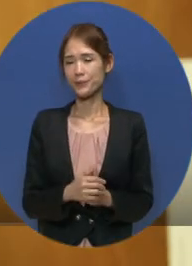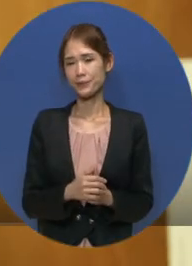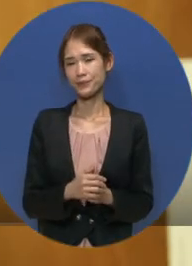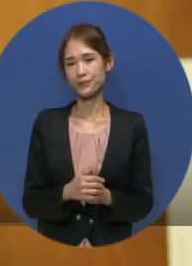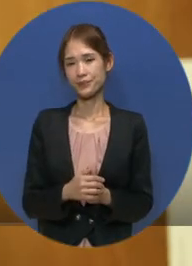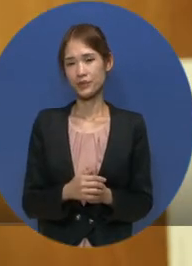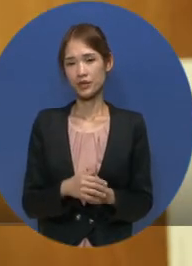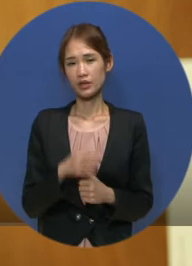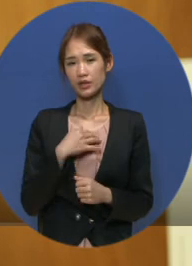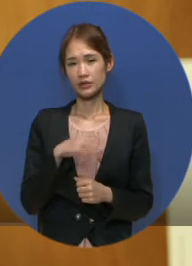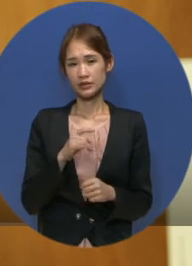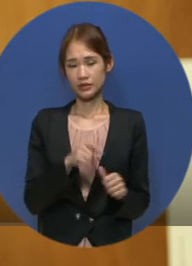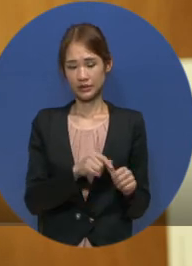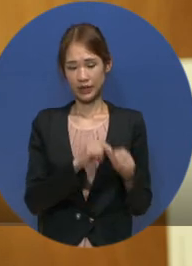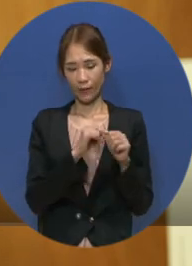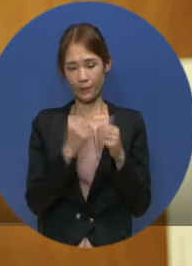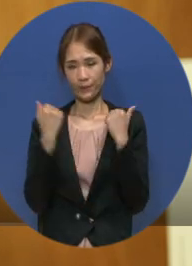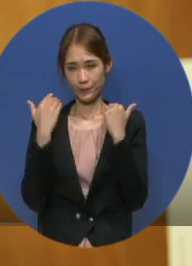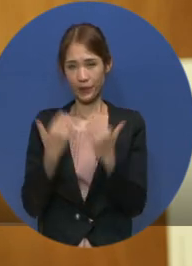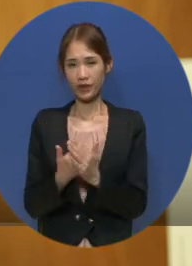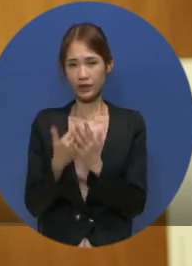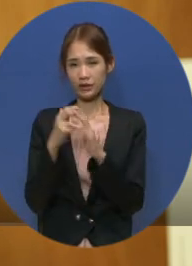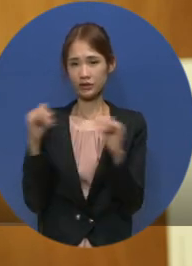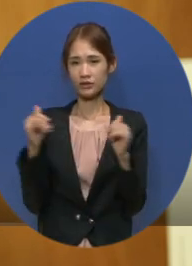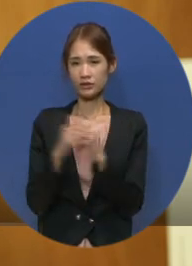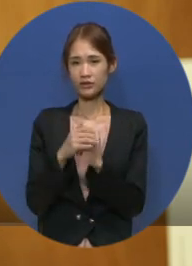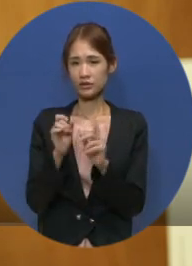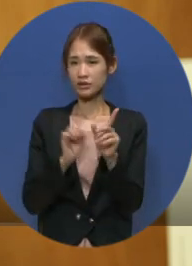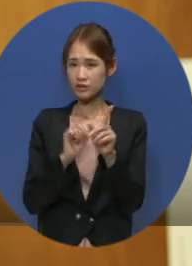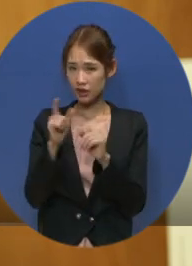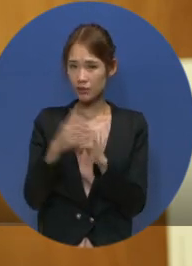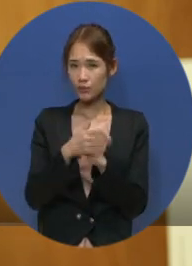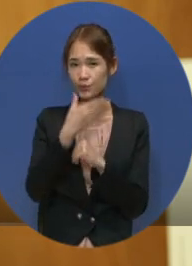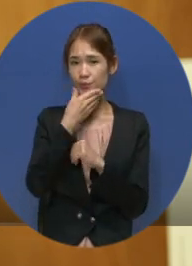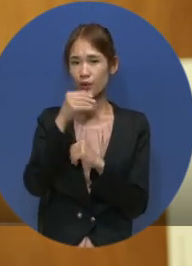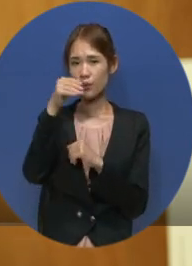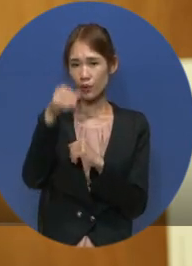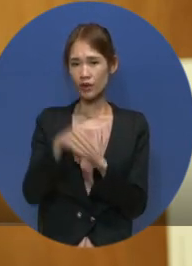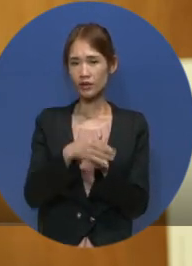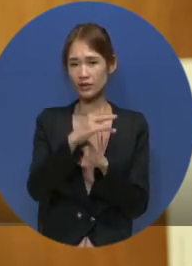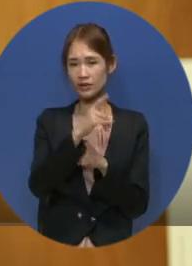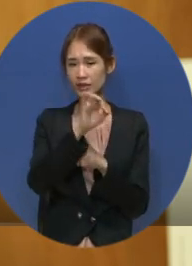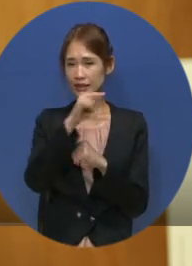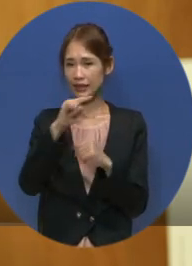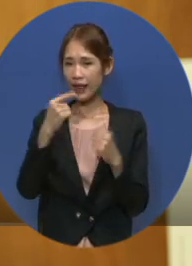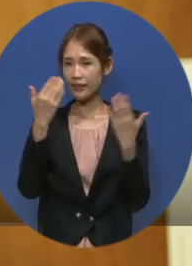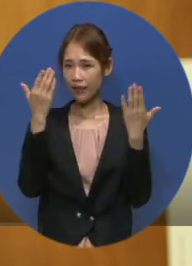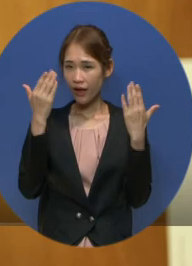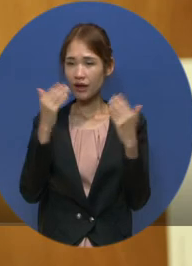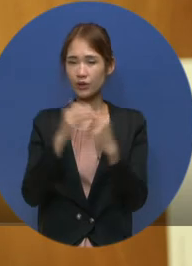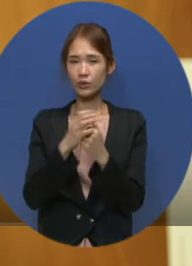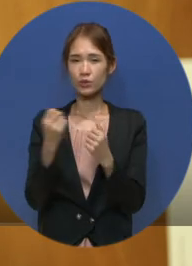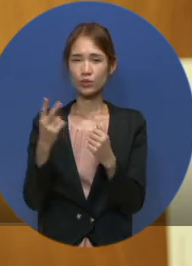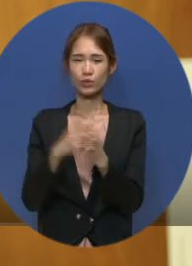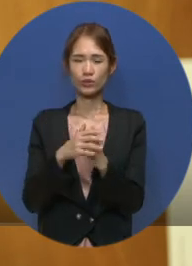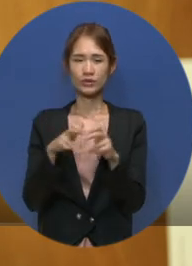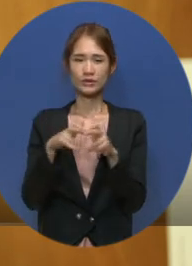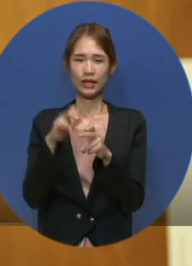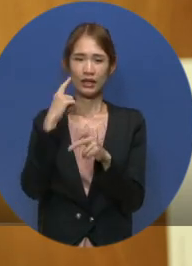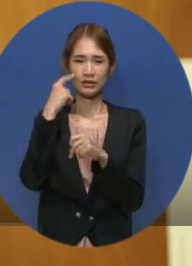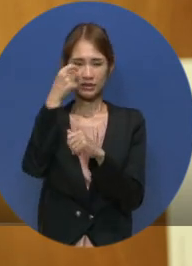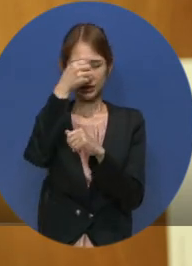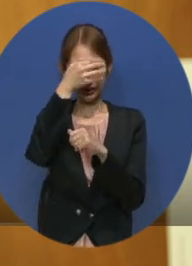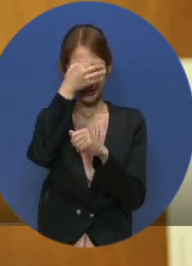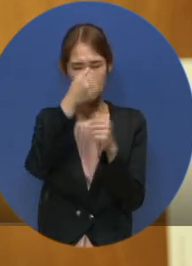일단 제가 그 채용한 그 발달장애인분들은 대부분 복지관이나 그 대안학교나 아니면